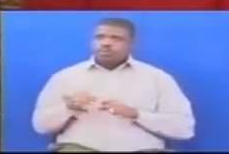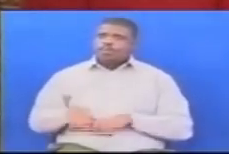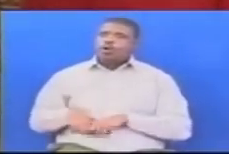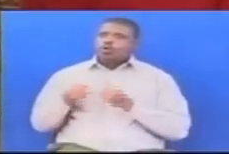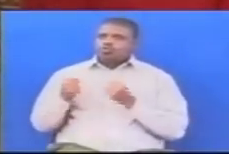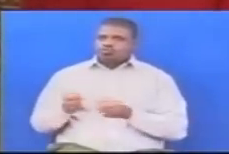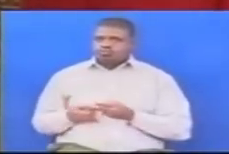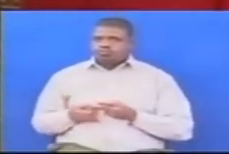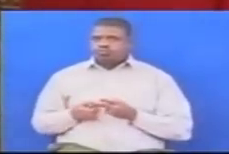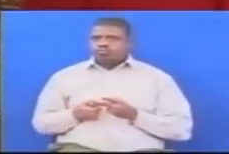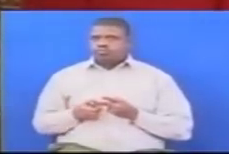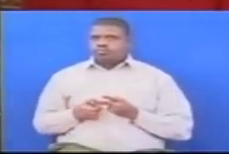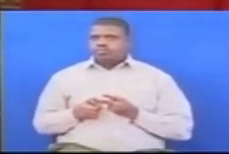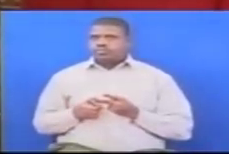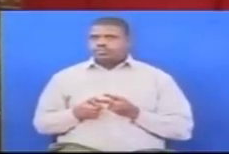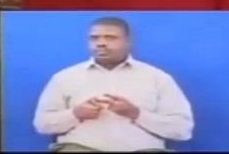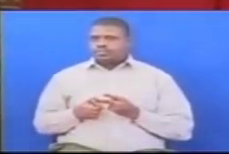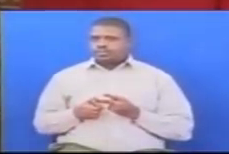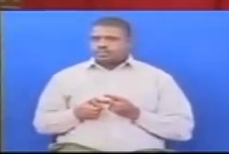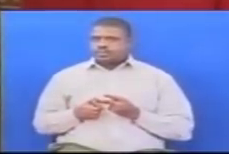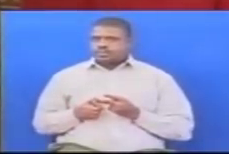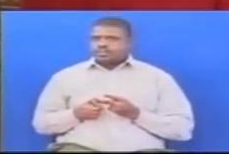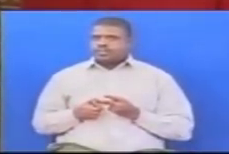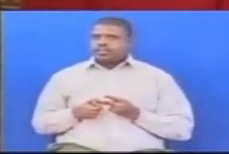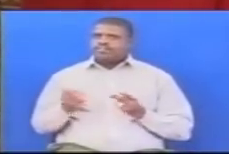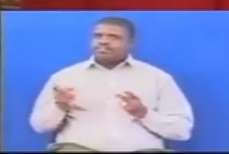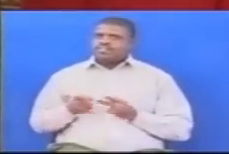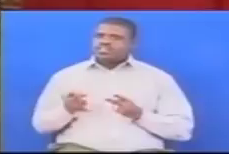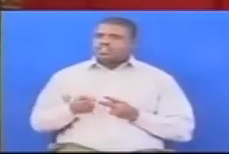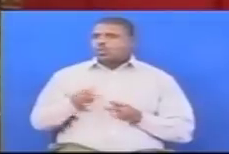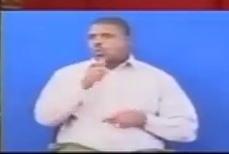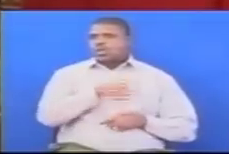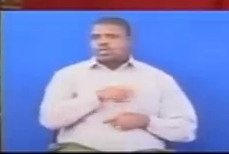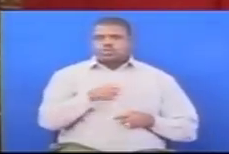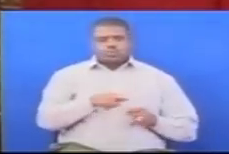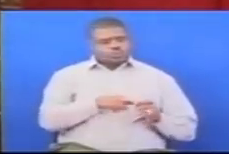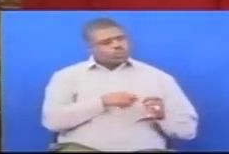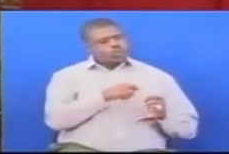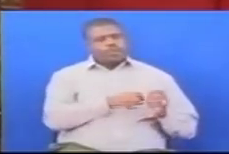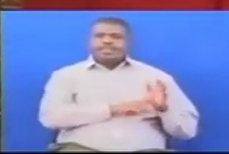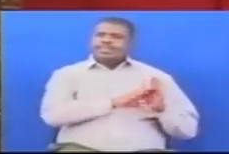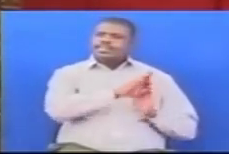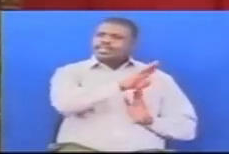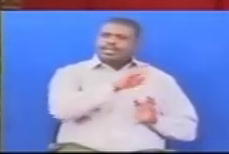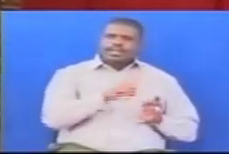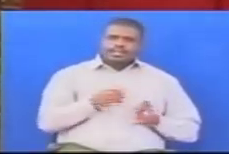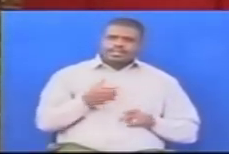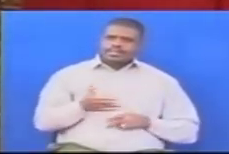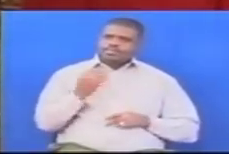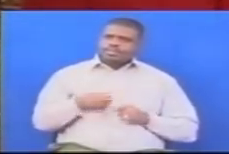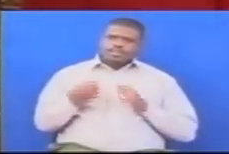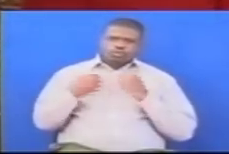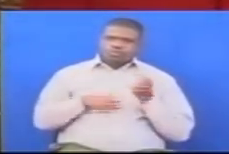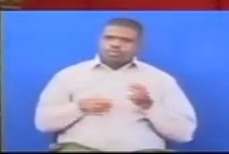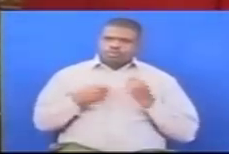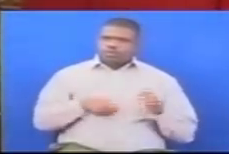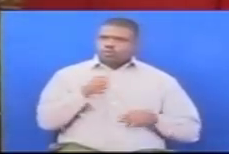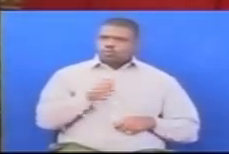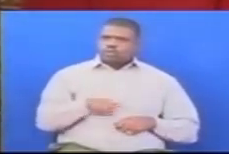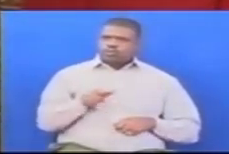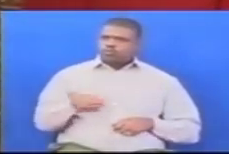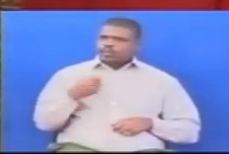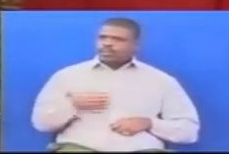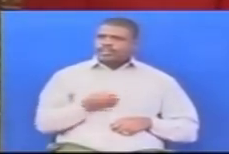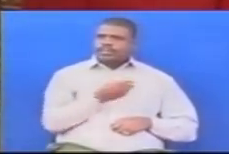ni mizee ya siku nyingi, na vile vile watu wengi wameongezeka. Zamani Kilombero tulikuwa watu 300,000, siku